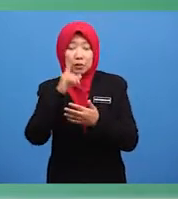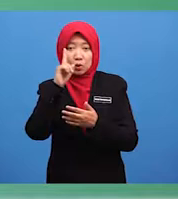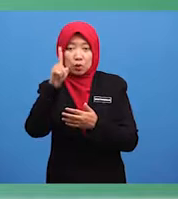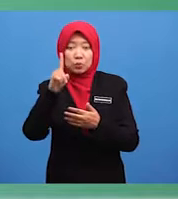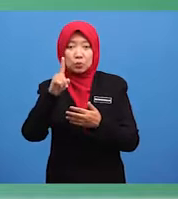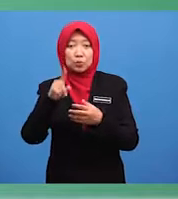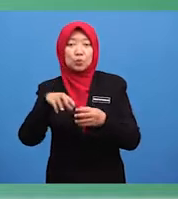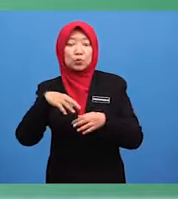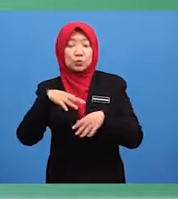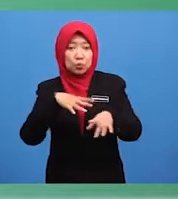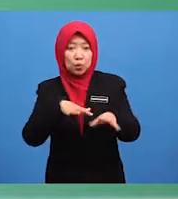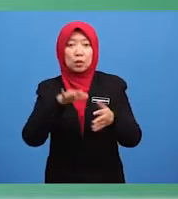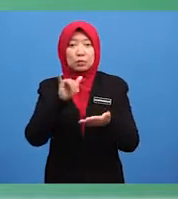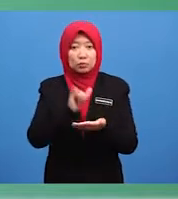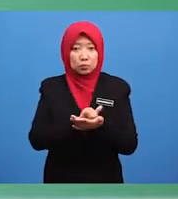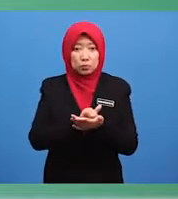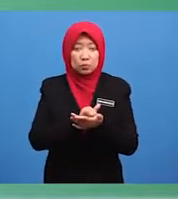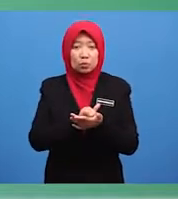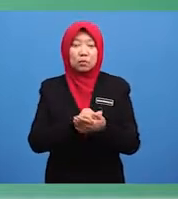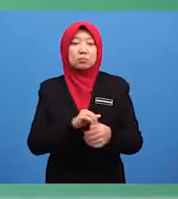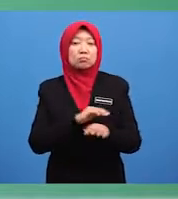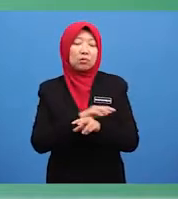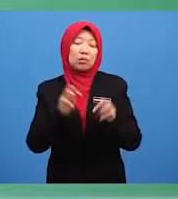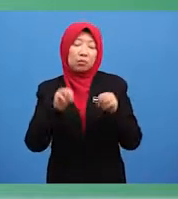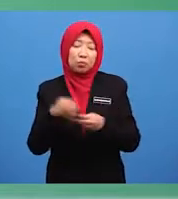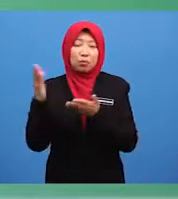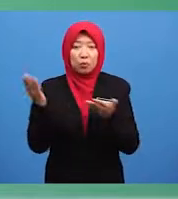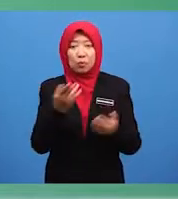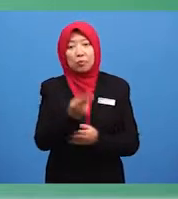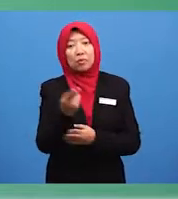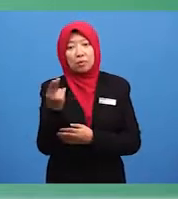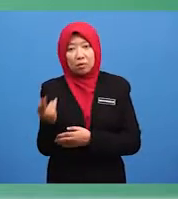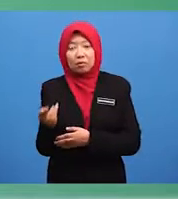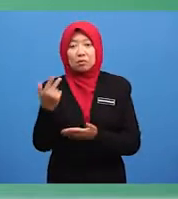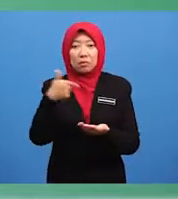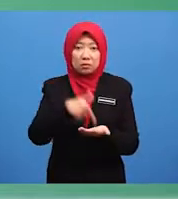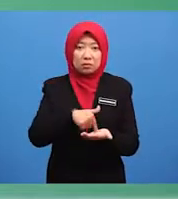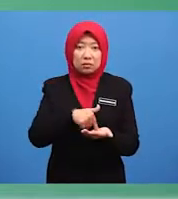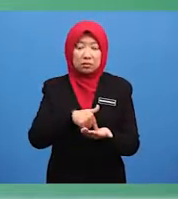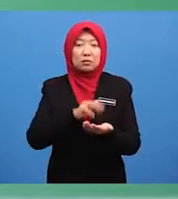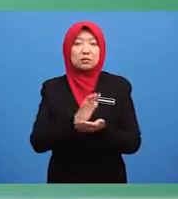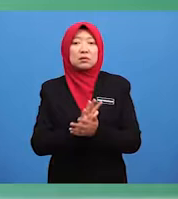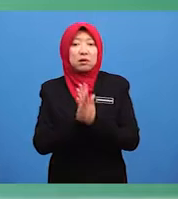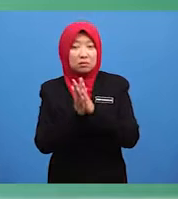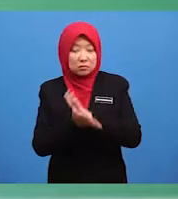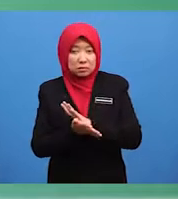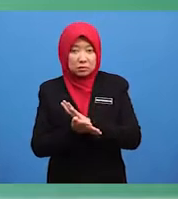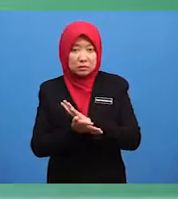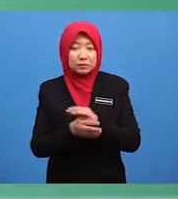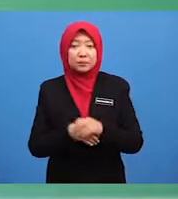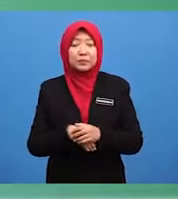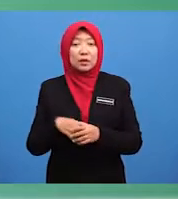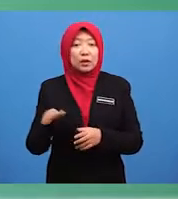yang berliku itu tidak mampu membawa bahan mendapan tersebut. Maka likuan